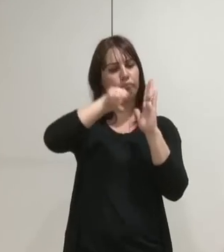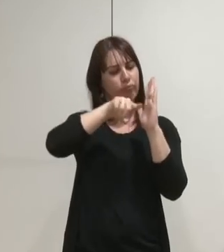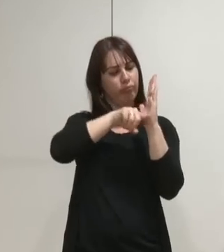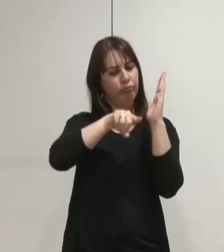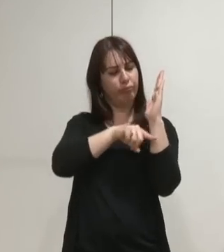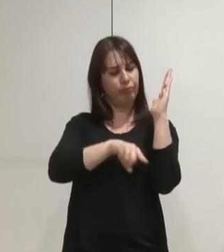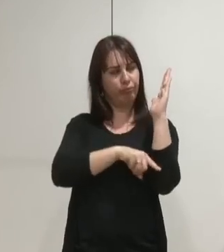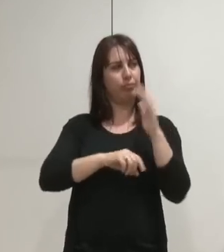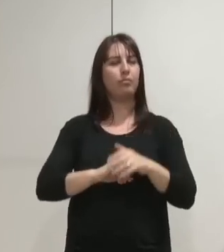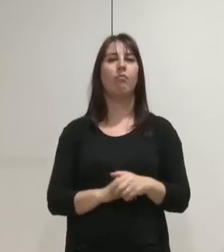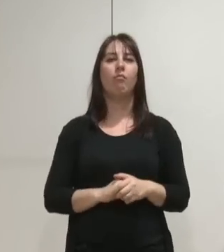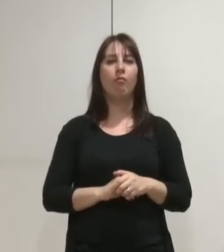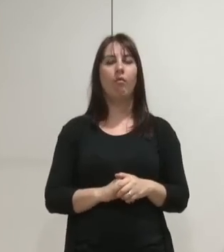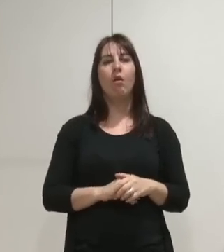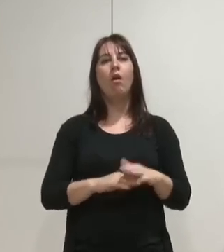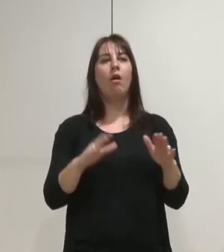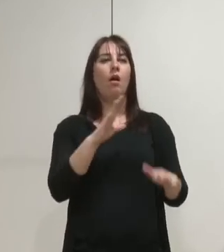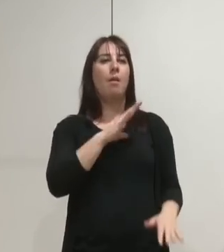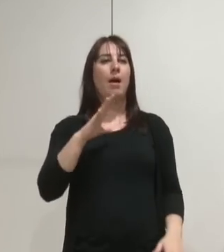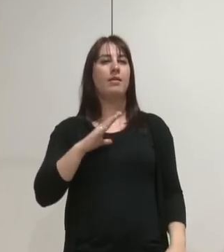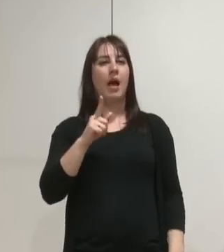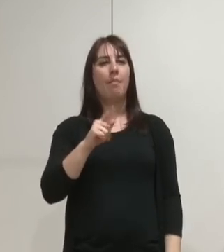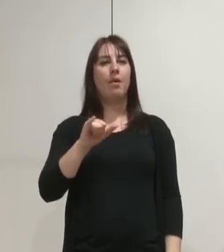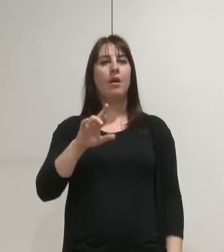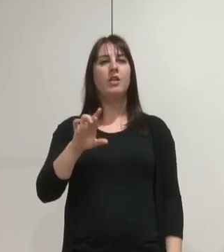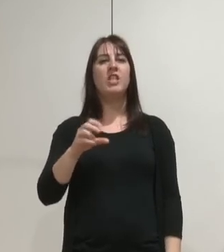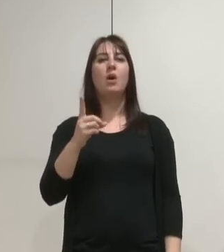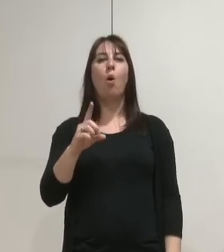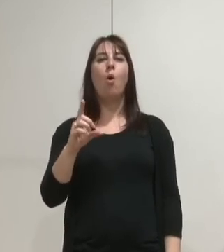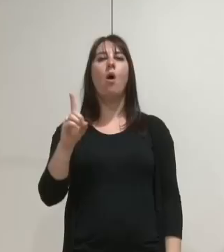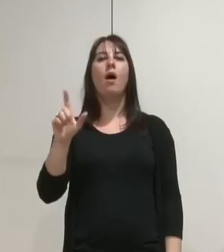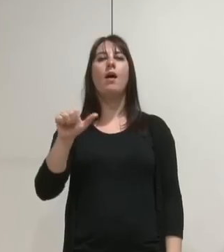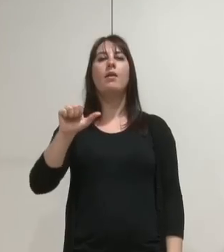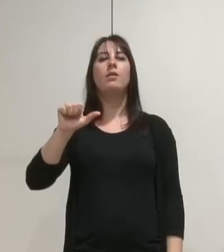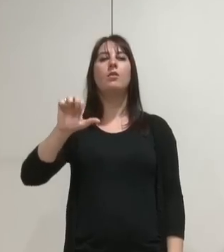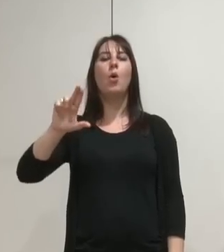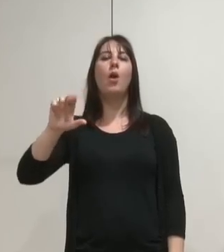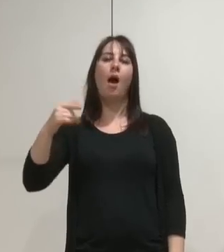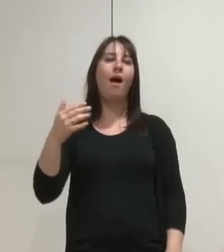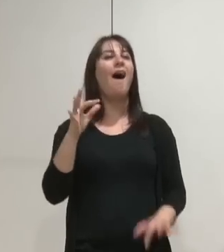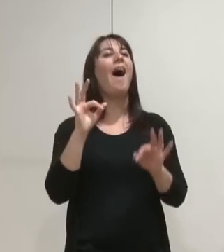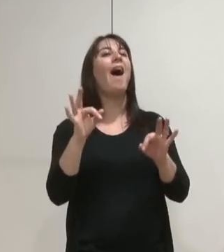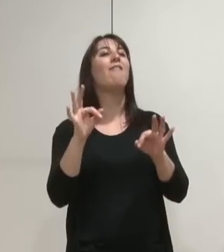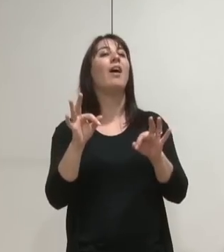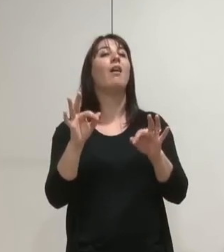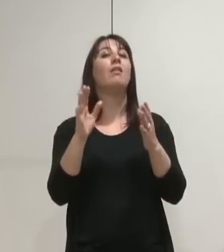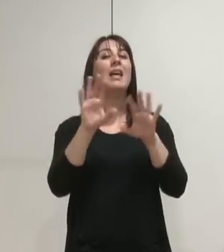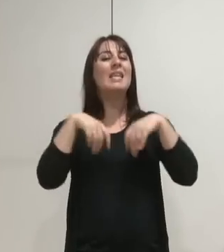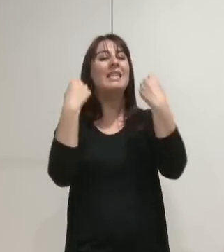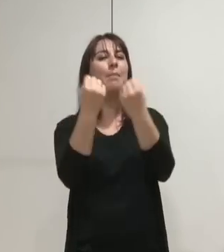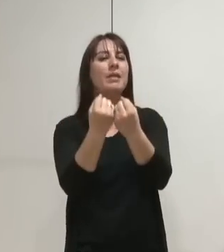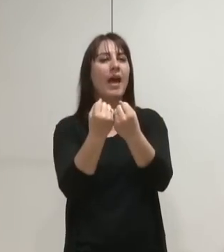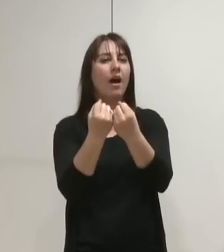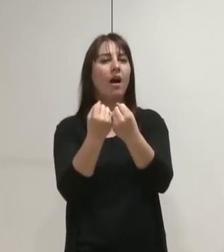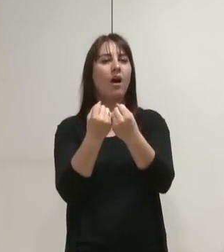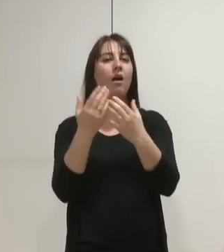délibération je ne demanderai pas à Madame girud Delin comment s'est passé son son préséminaire à harvillard dans le cadre